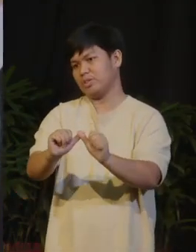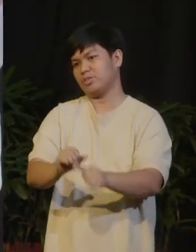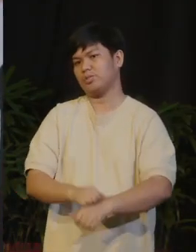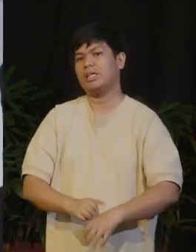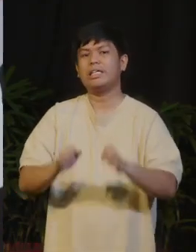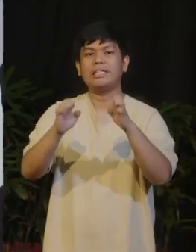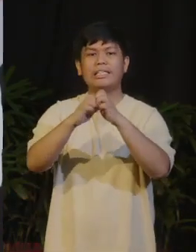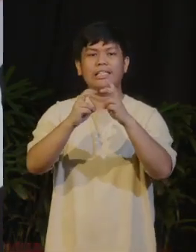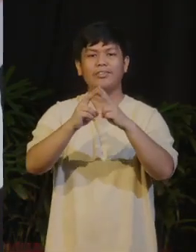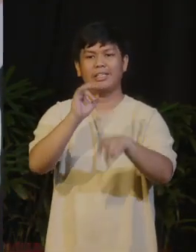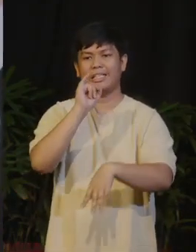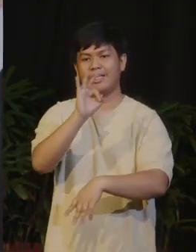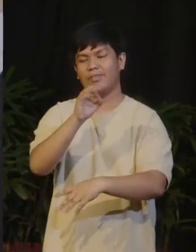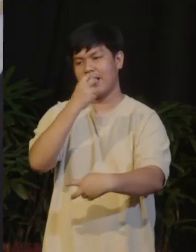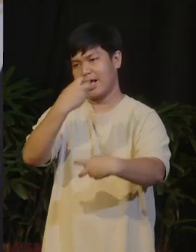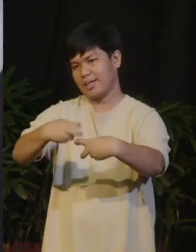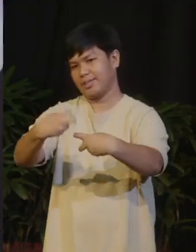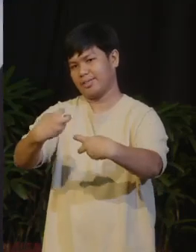Yung pangako,